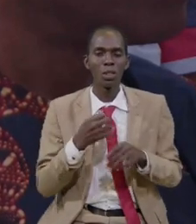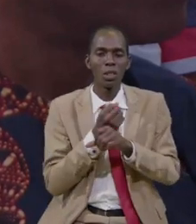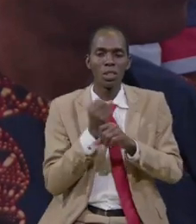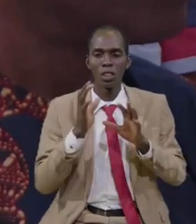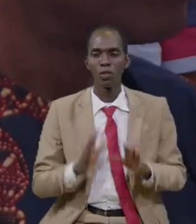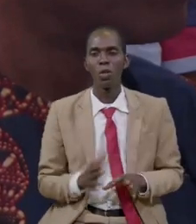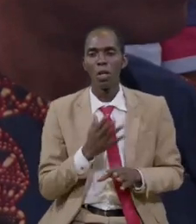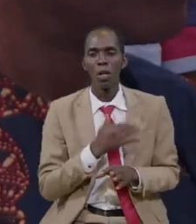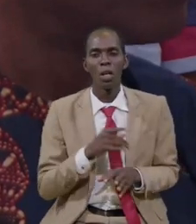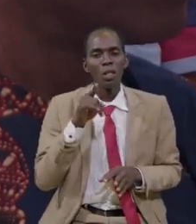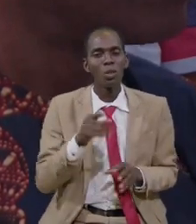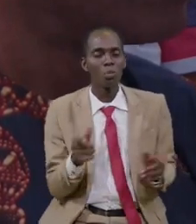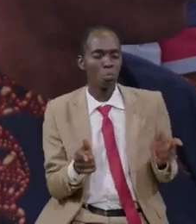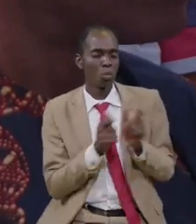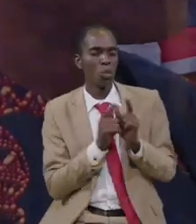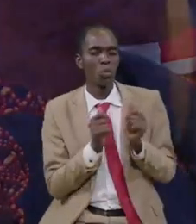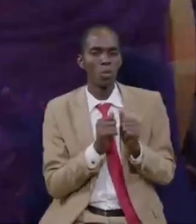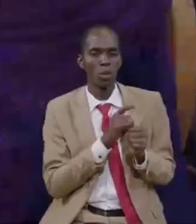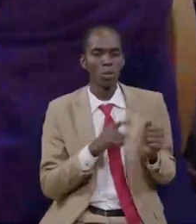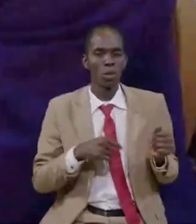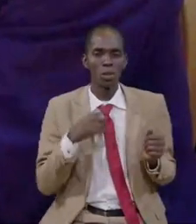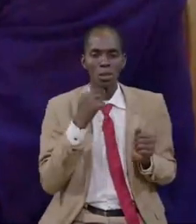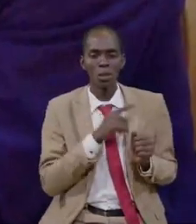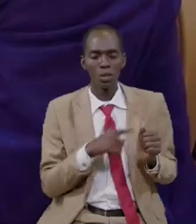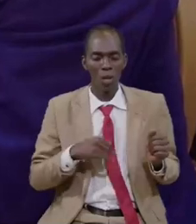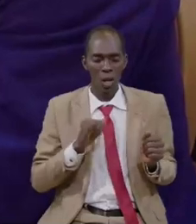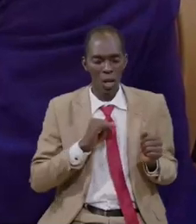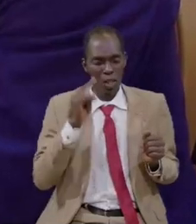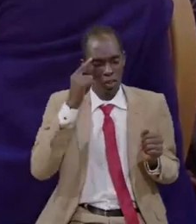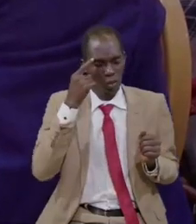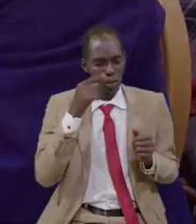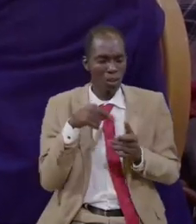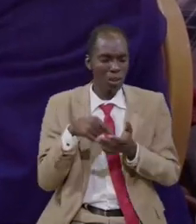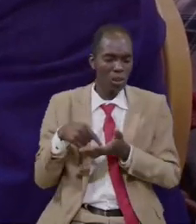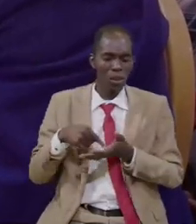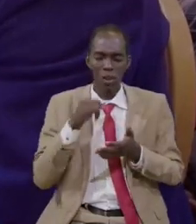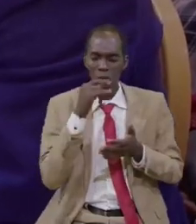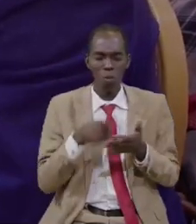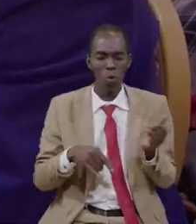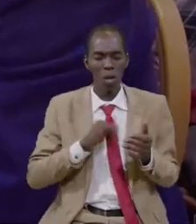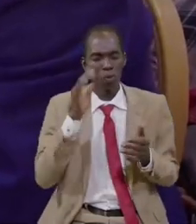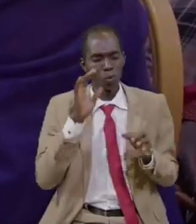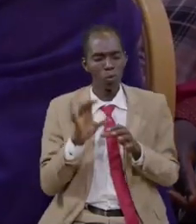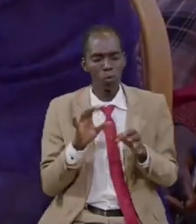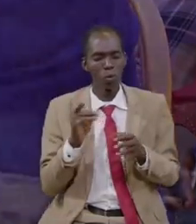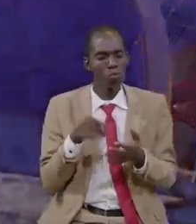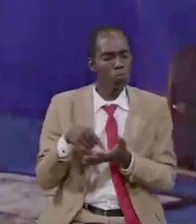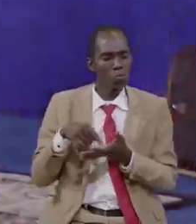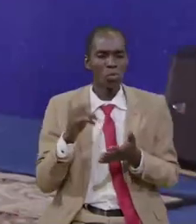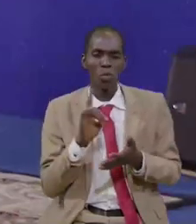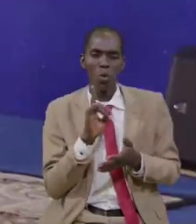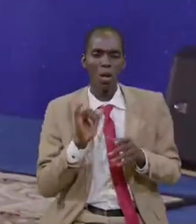c'est ce que je veux faire. Je pensais que c'est là où je veux aller. Et je pensais que voici ce que j'allais